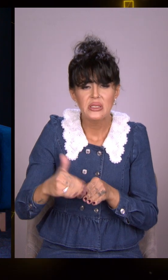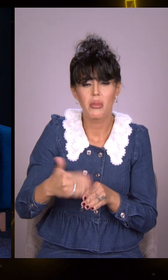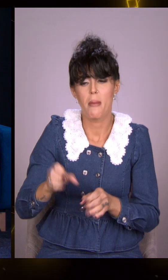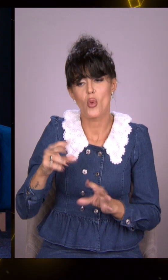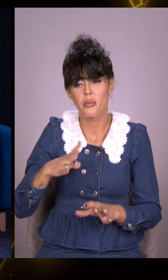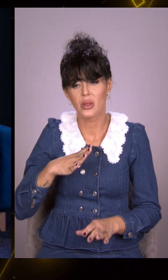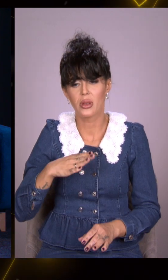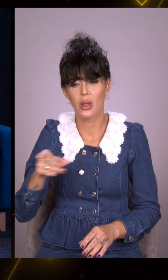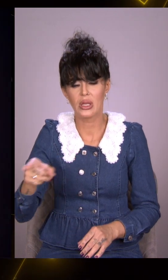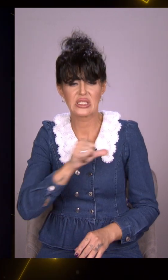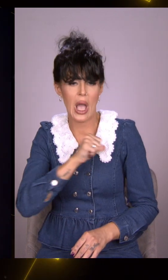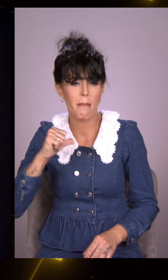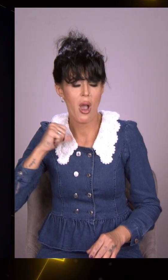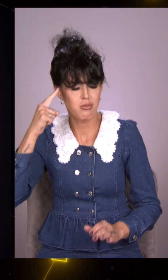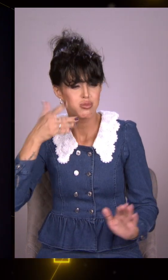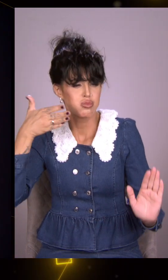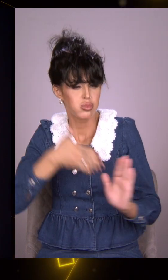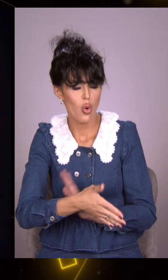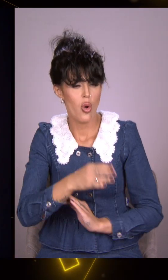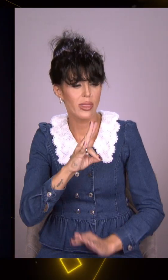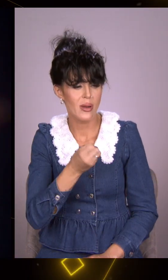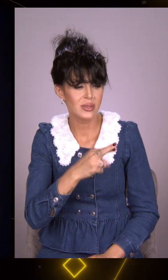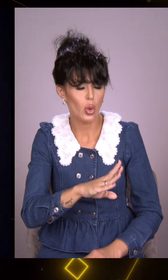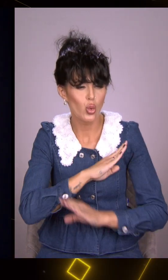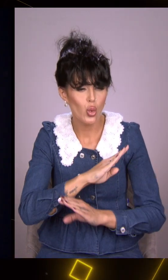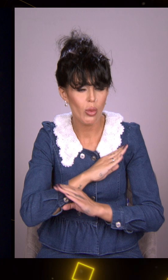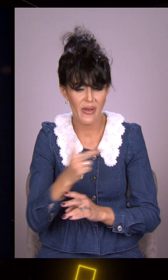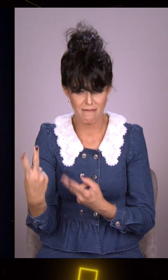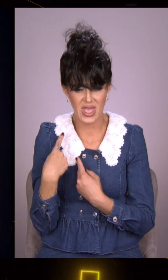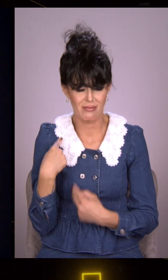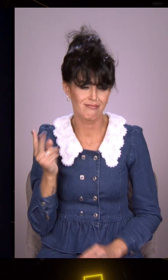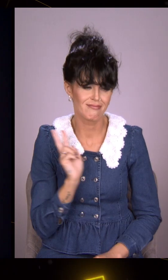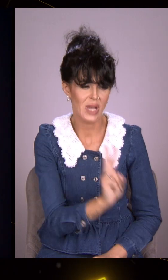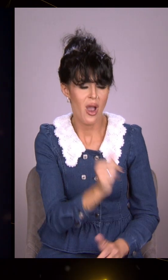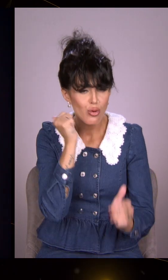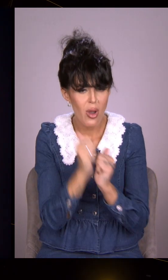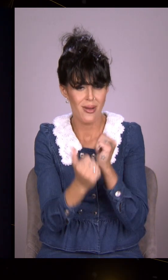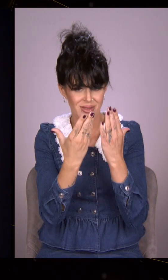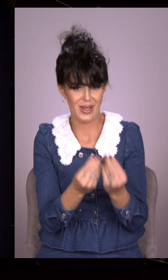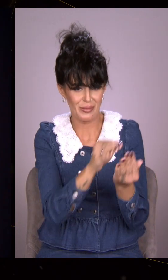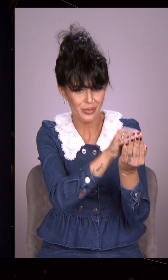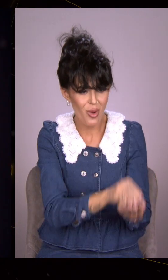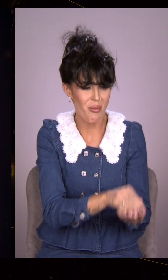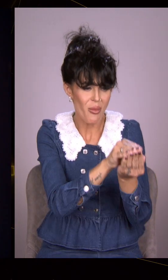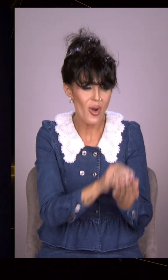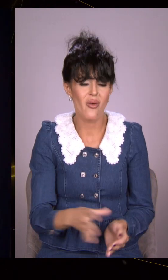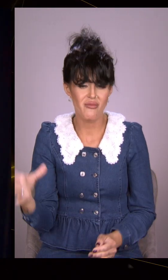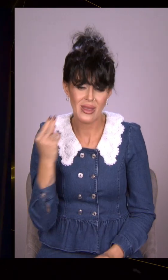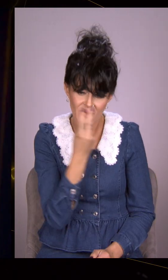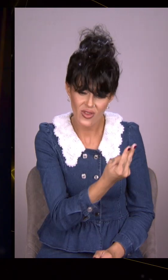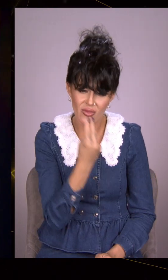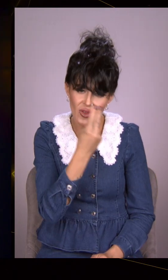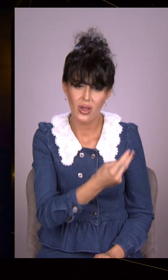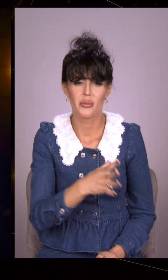казати, Настуся померла. Ми кожен день з нею ходили на могилку до Насті. Ми заходили у